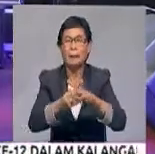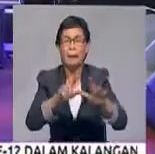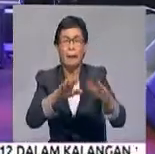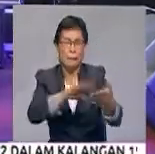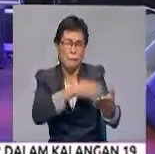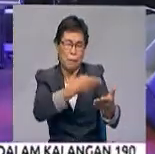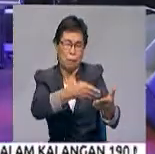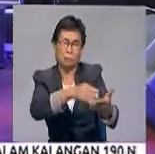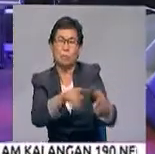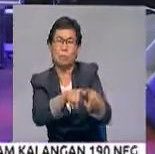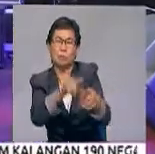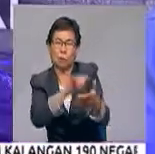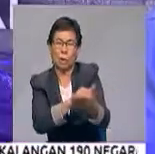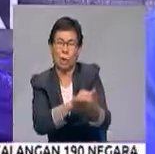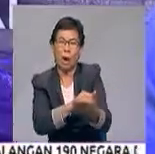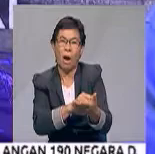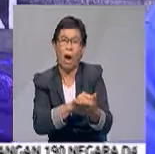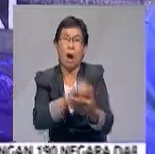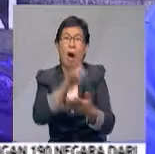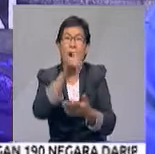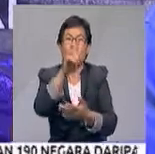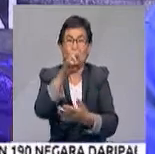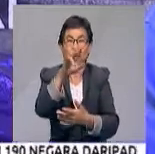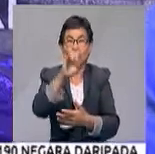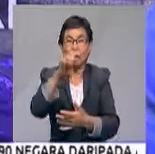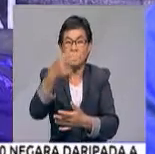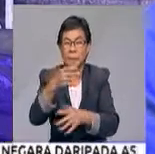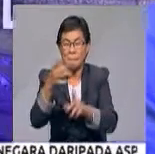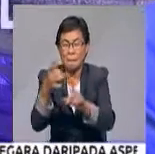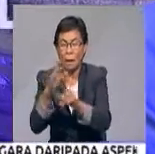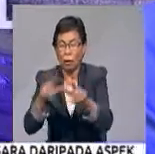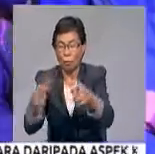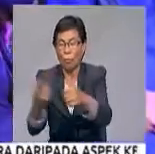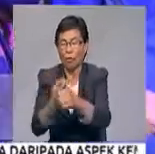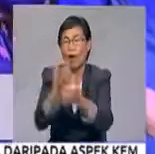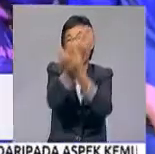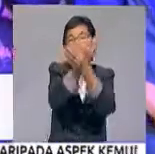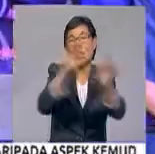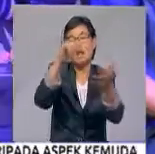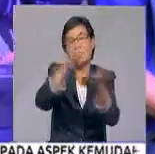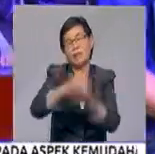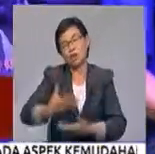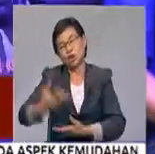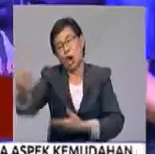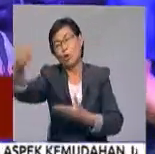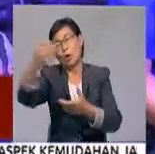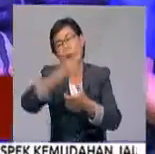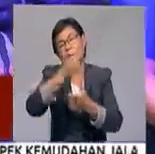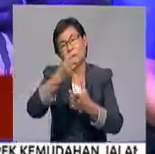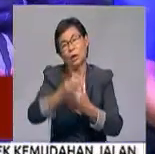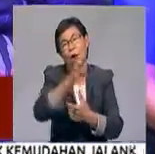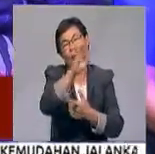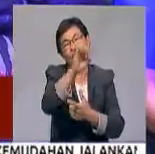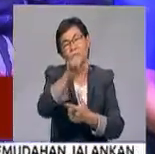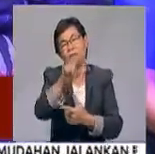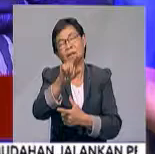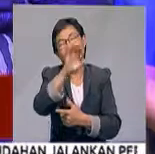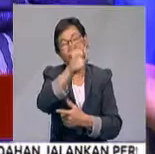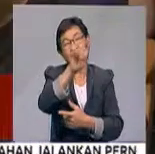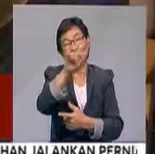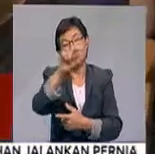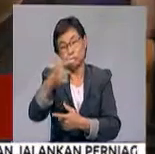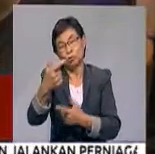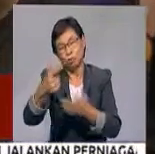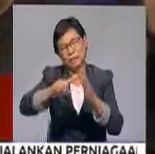antaranya perintis band thrash metal pertama di Malaysia iaitu kumpulan Freedom That's Gone atau lebih dikenali sebagai FTG yang telah